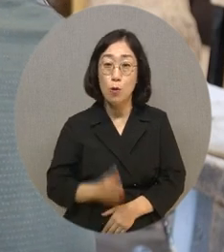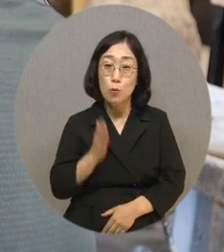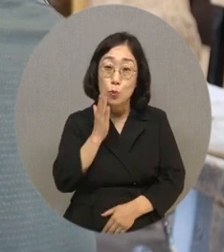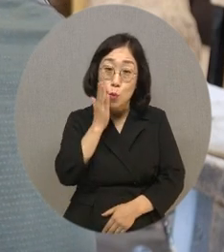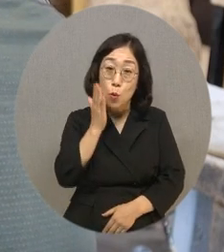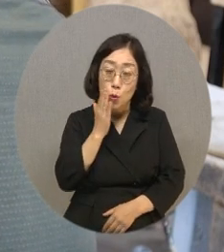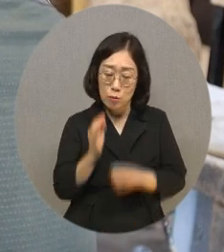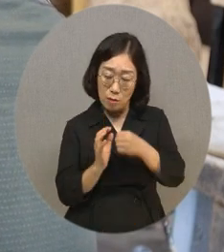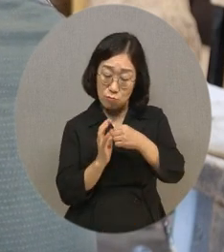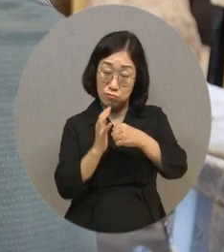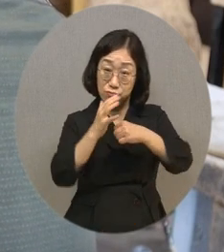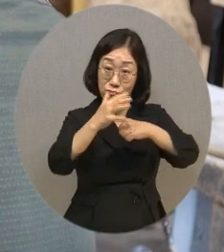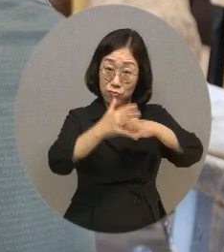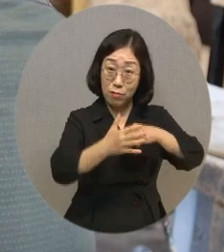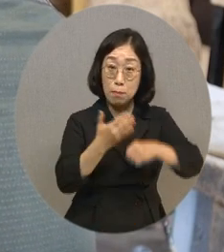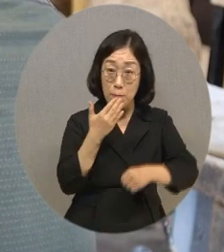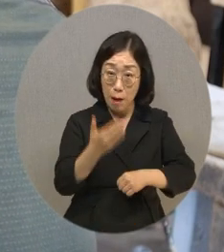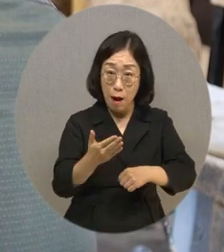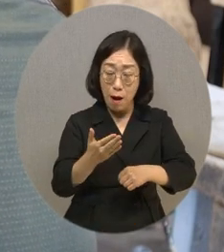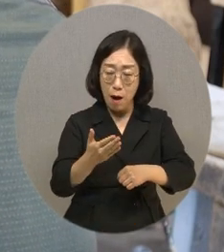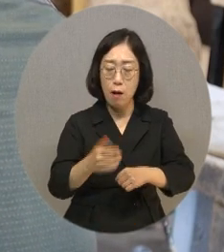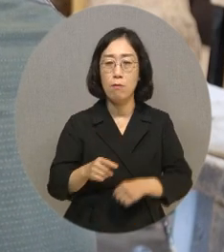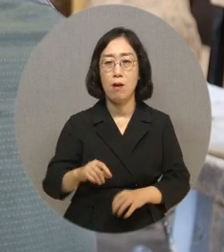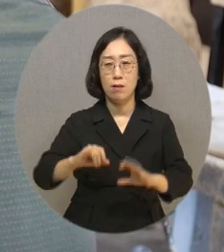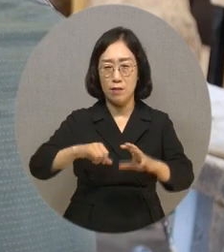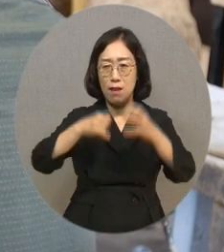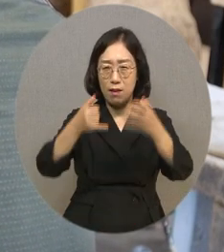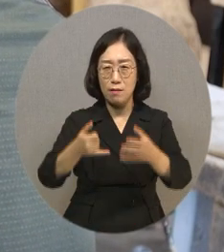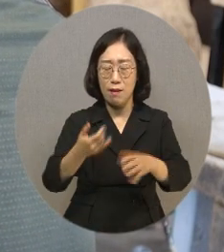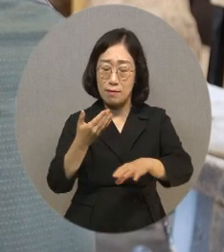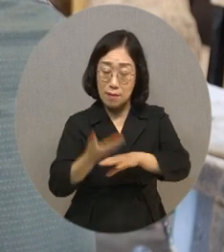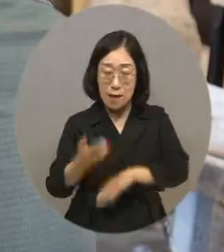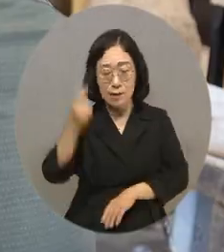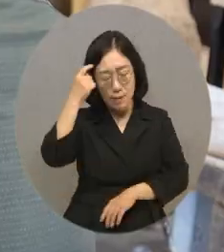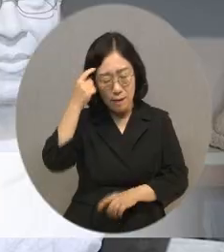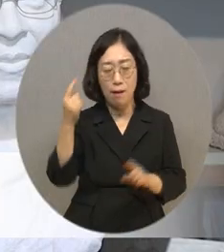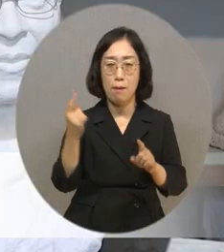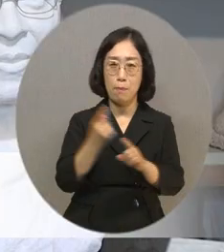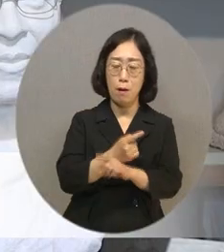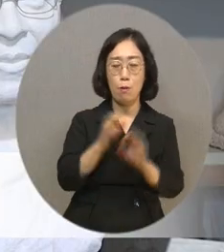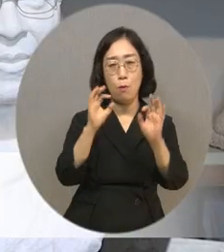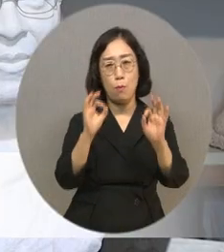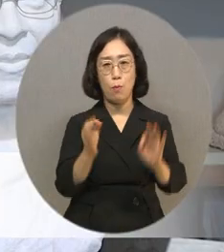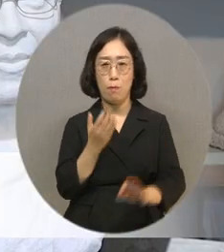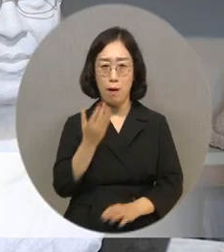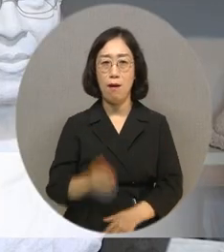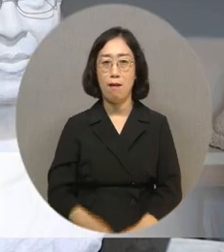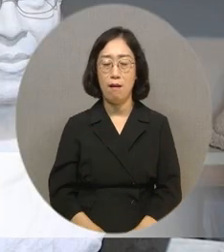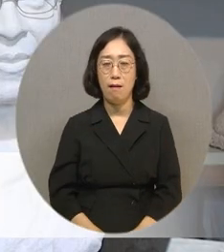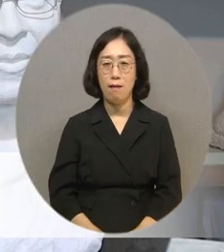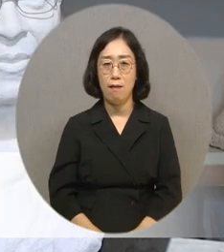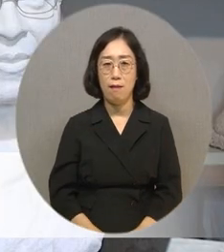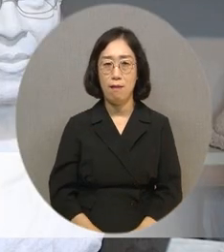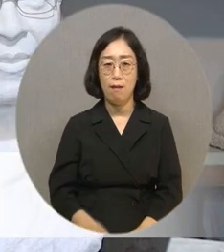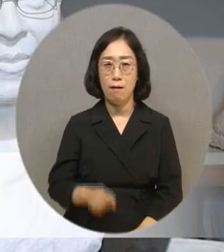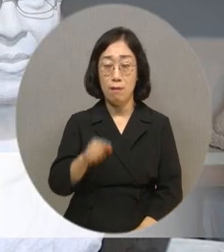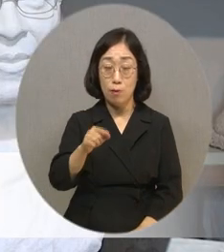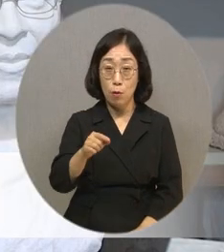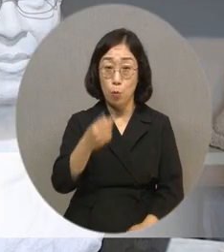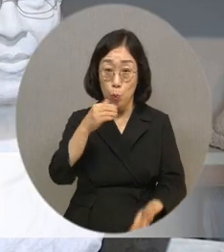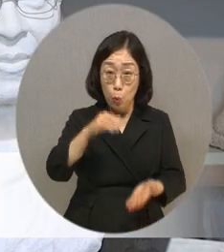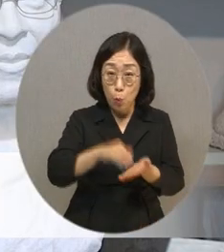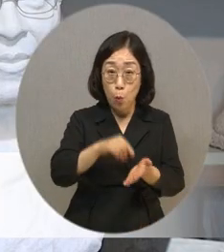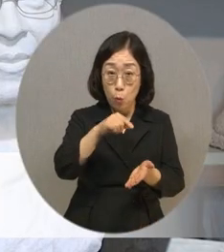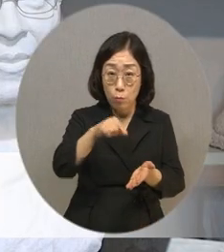넉넉함을 가진 돌은 세상을 다시 바라보게 만듭니다 아 이게 호기심이 가는들은